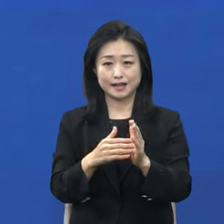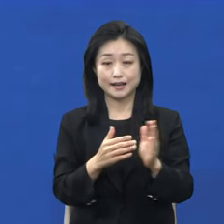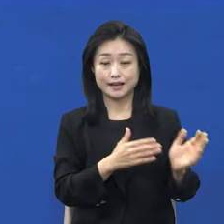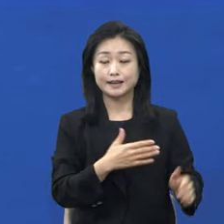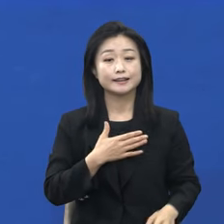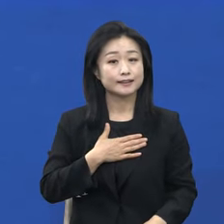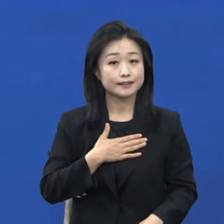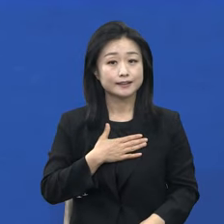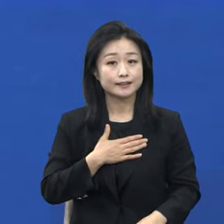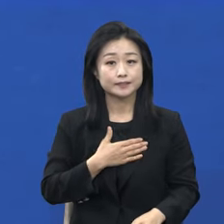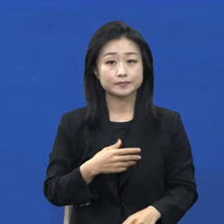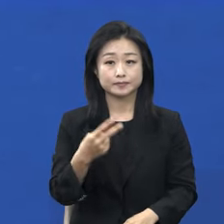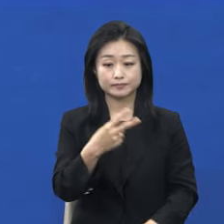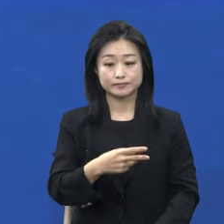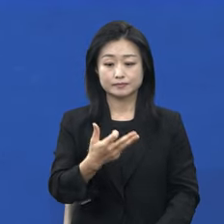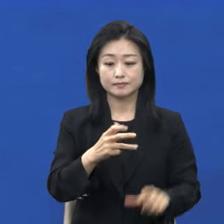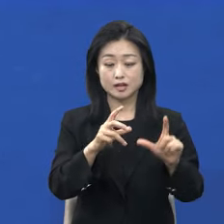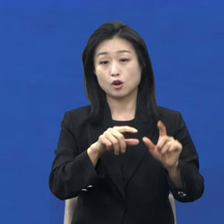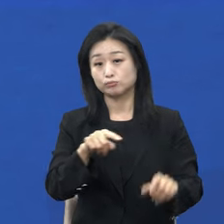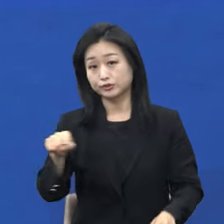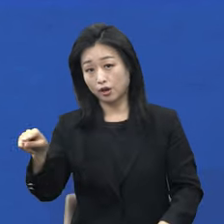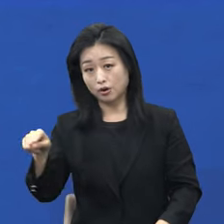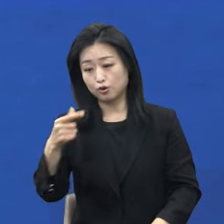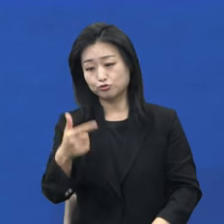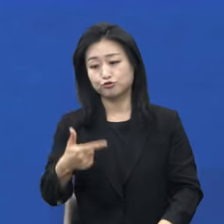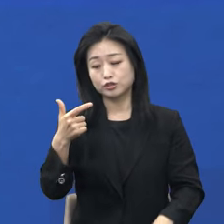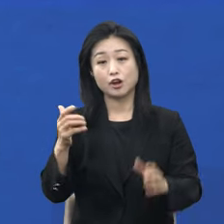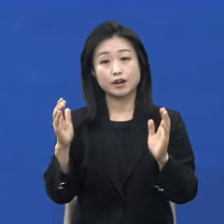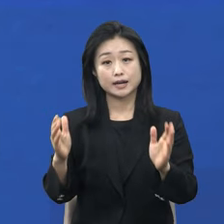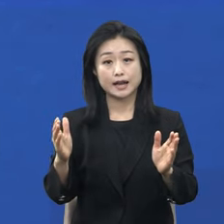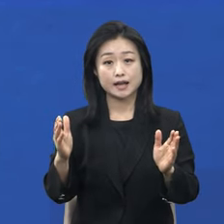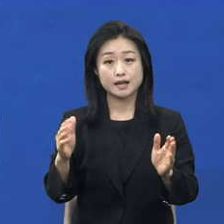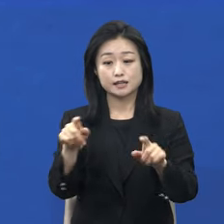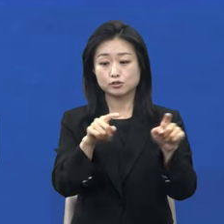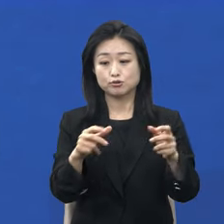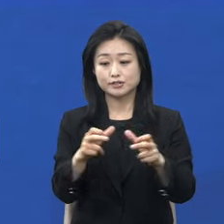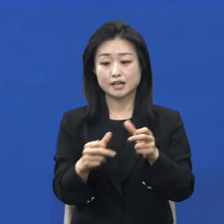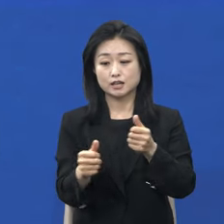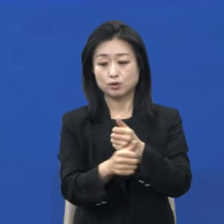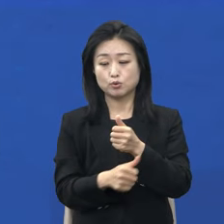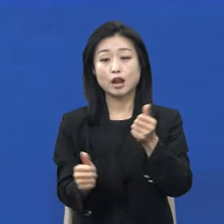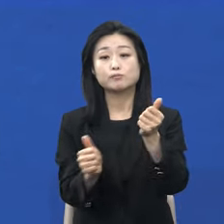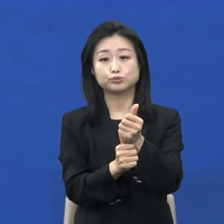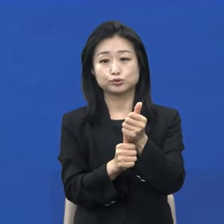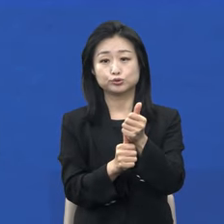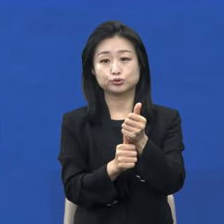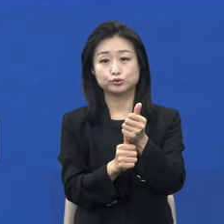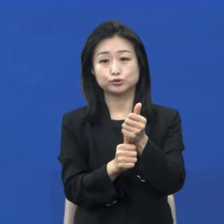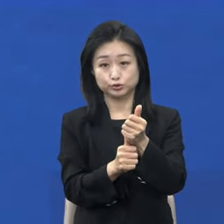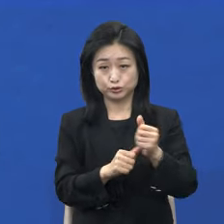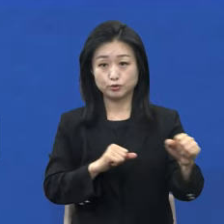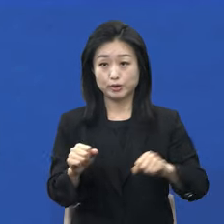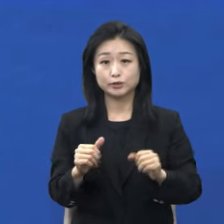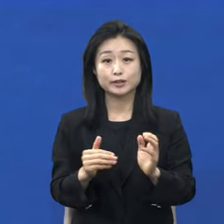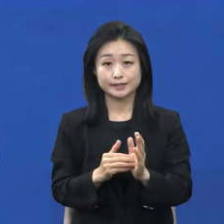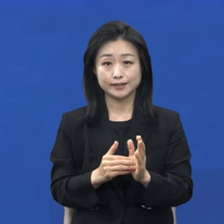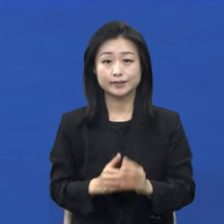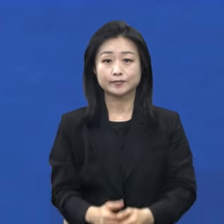저는 2018년부터 6년 동안 전국장애인위원회 부위원장으로도